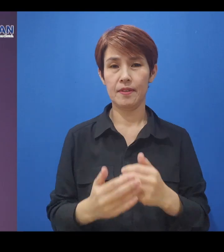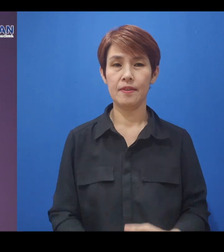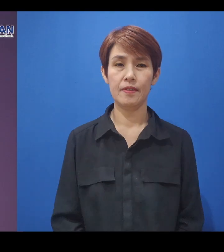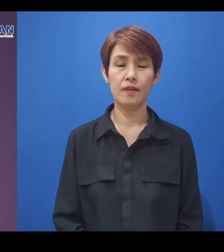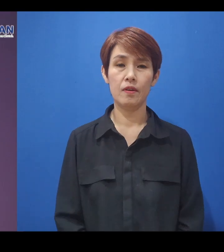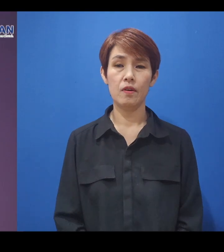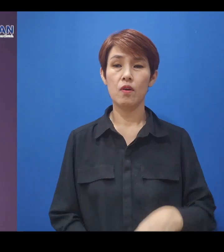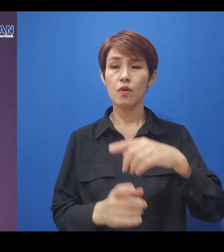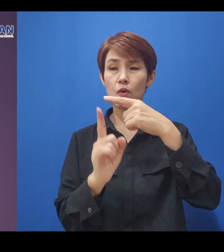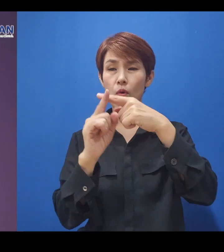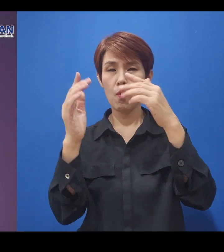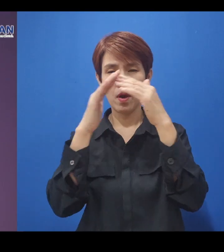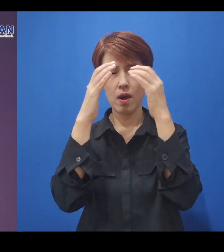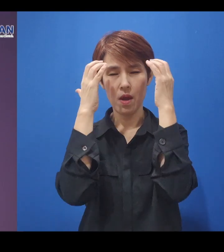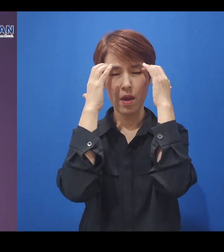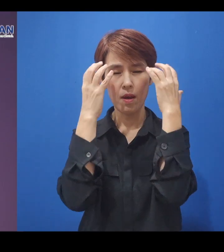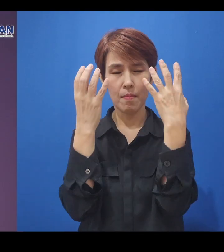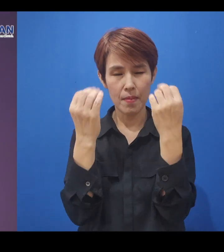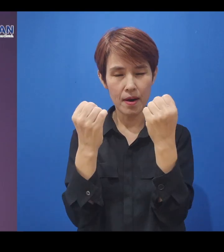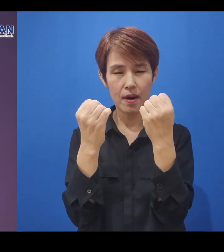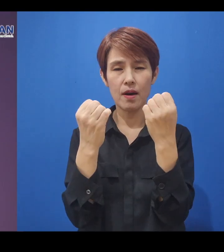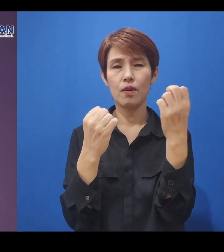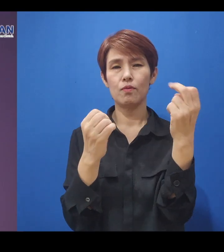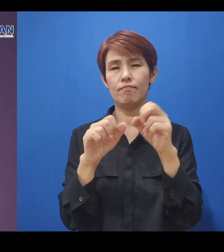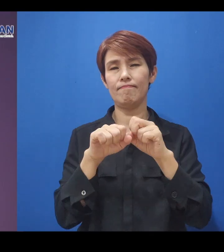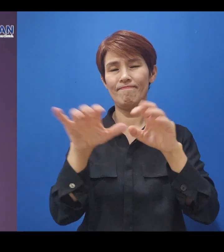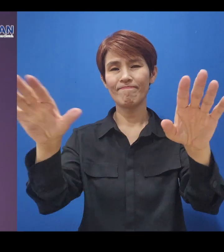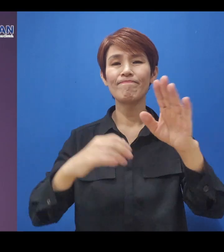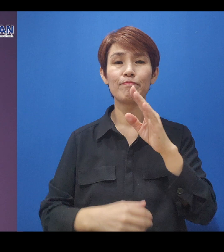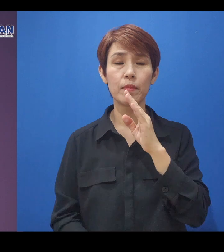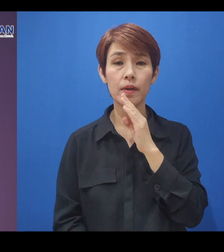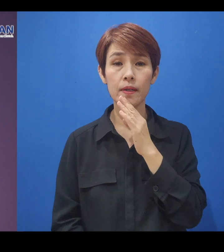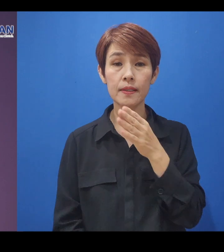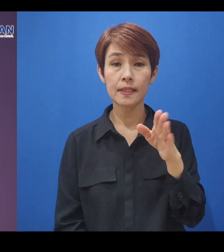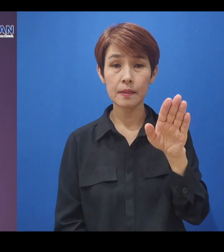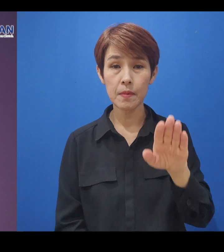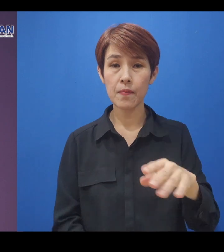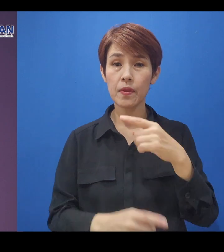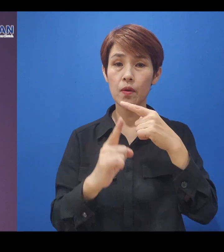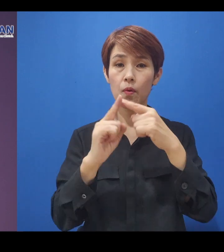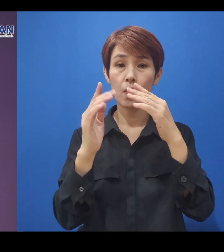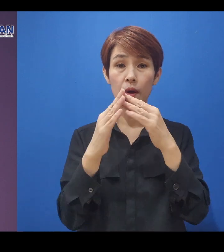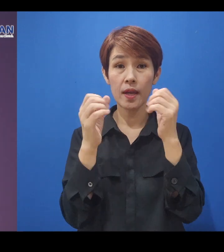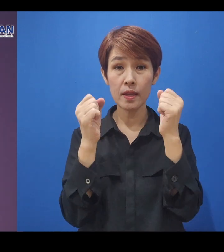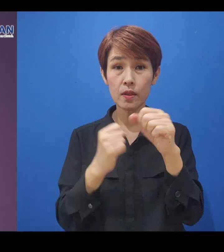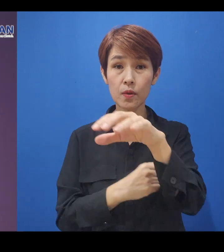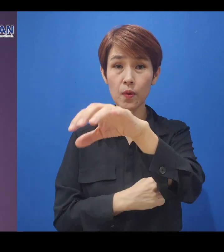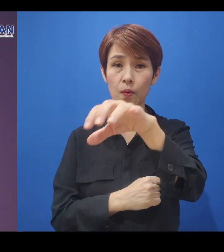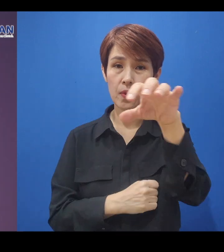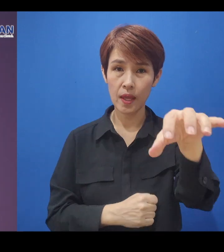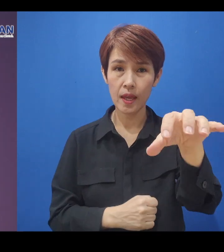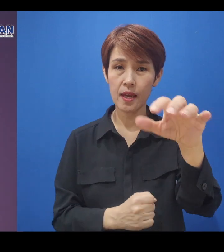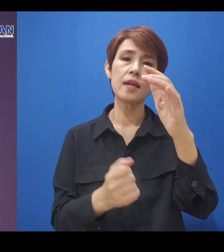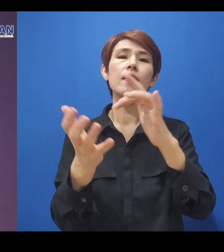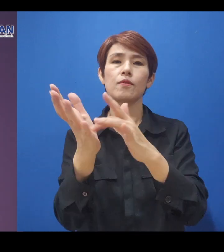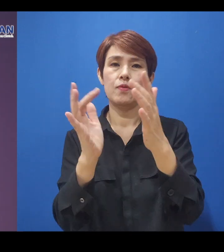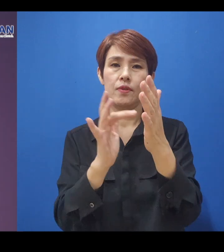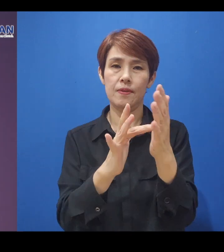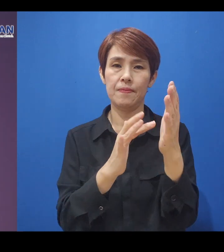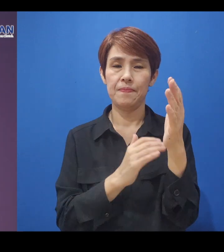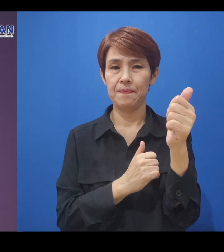교회는 아팠지만, 교회는 흩어졌지만, 교회가 가는 곳마다 그 교회 안에 계신 예수님